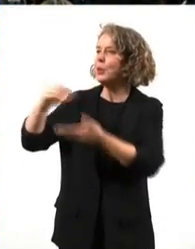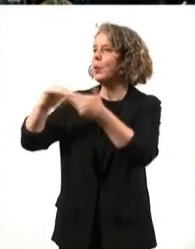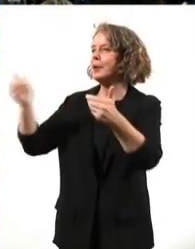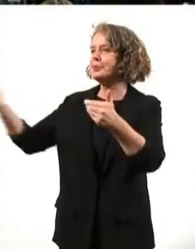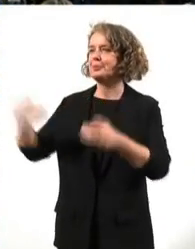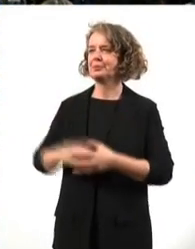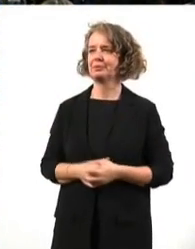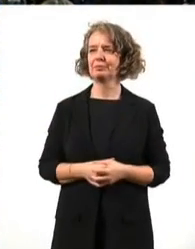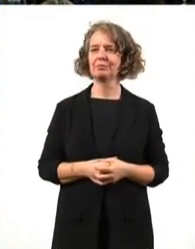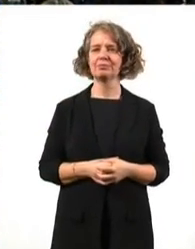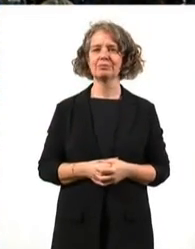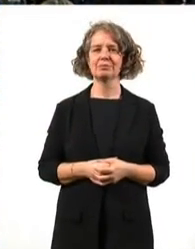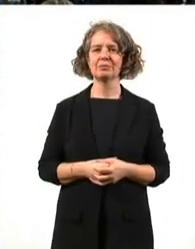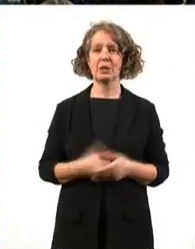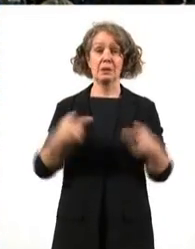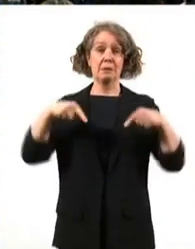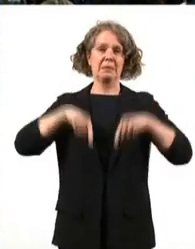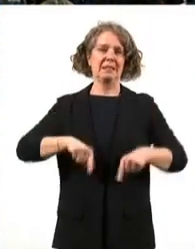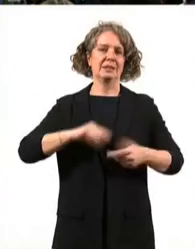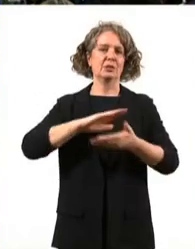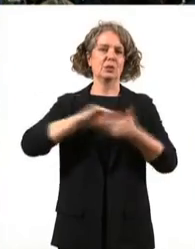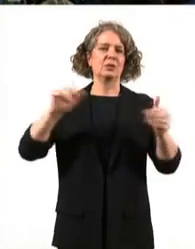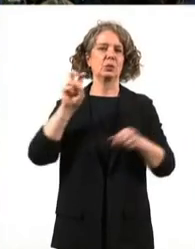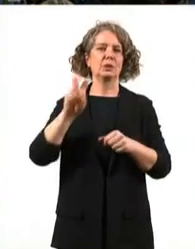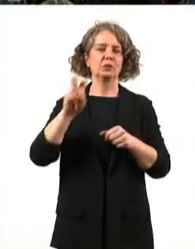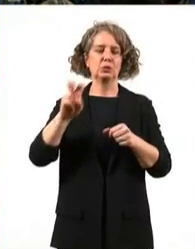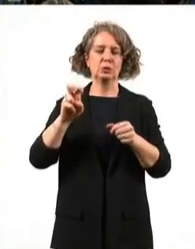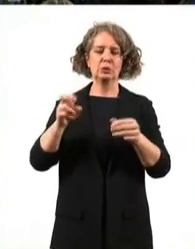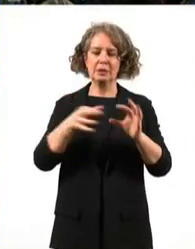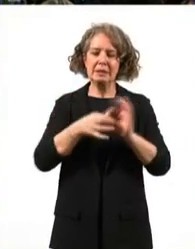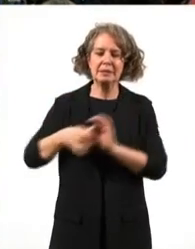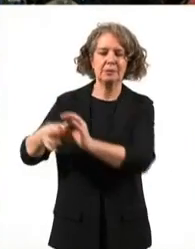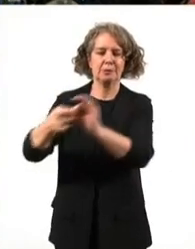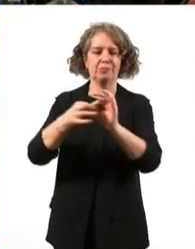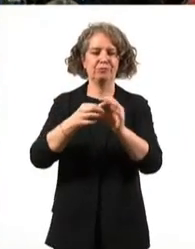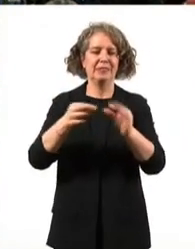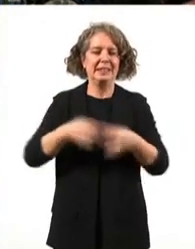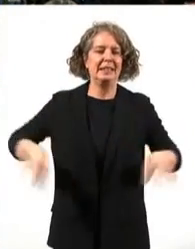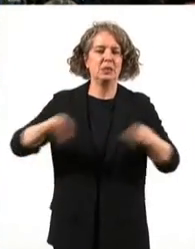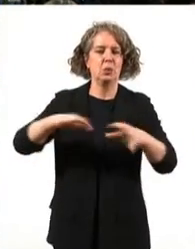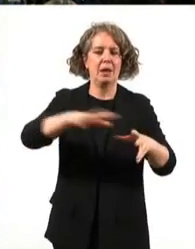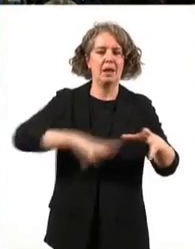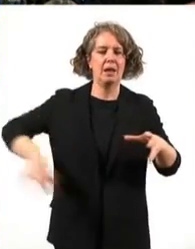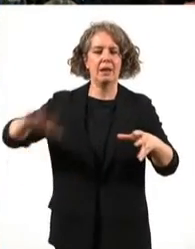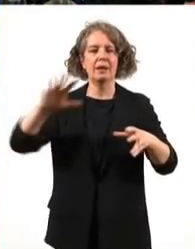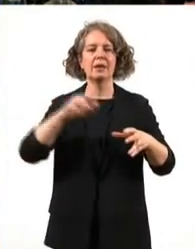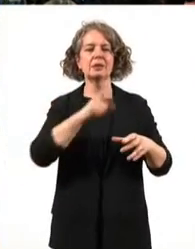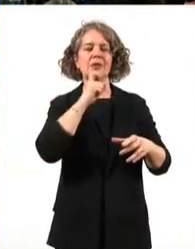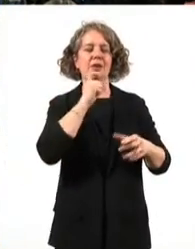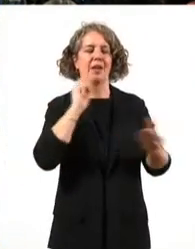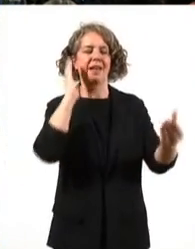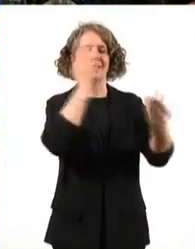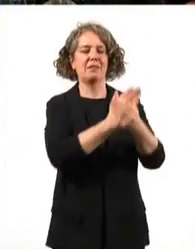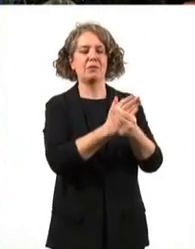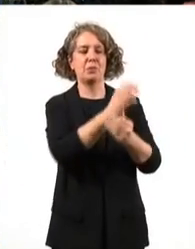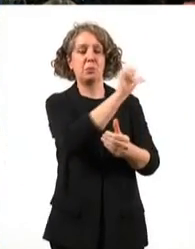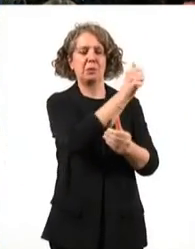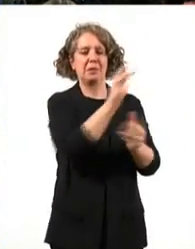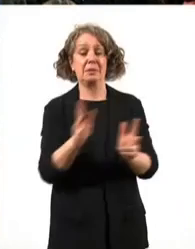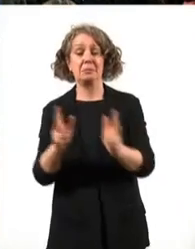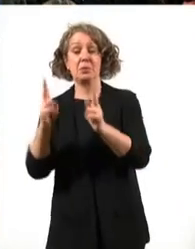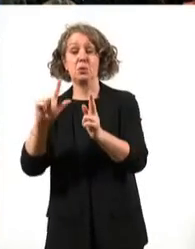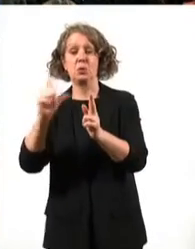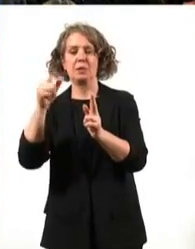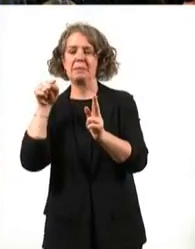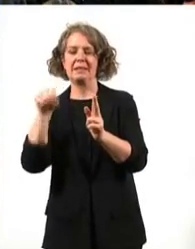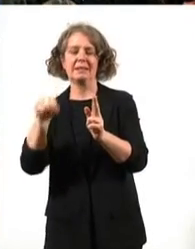Moi, en fait, je voulais dire un mot. Je suis le ministre de la Transition écologique et de la Cohésion des territoires. Et c'est surtout sur la deuxième partie que je veux dire un mot. Parce qu'il y a clairement des sujets